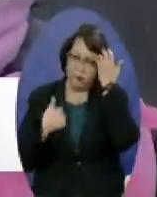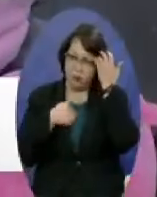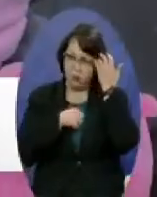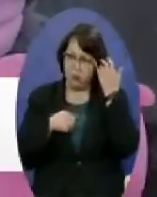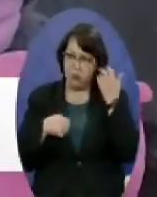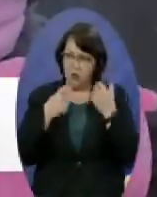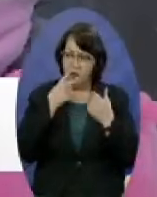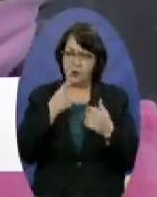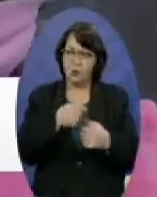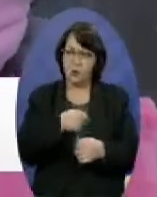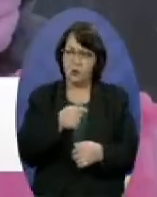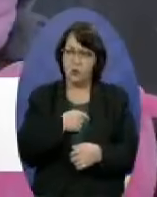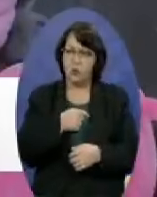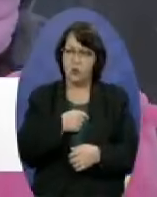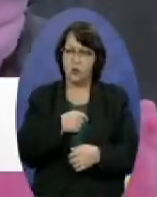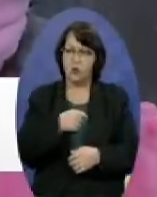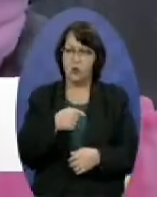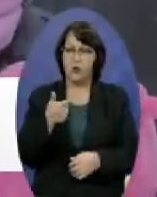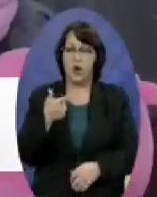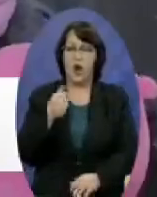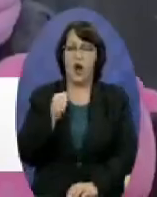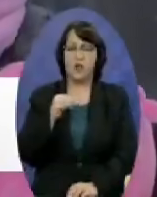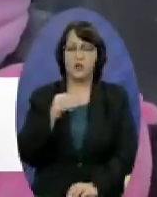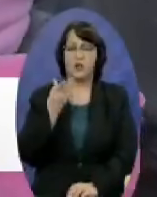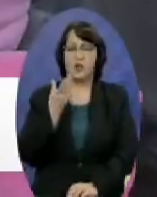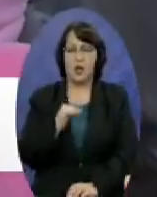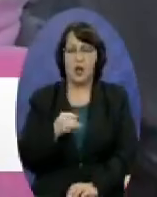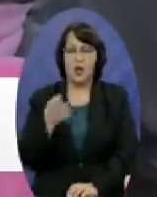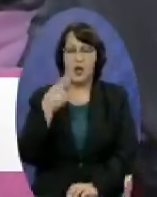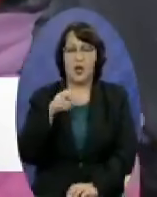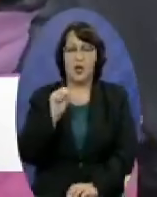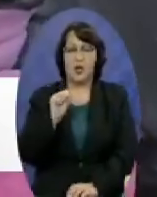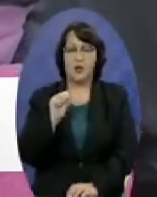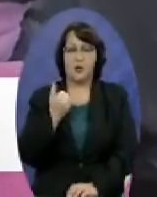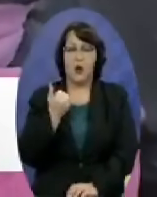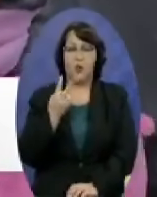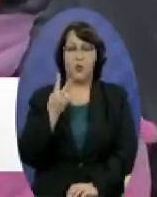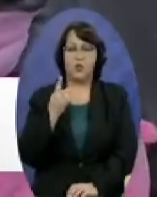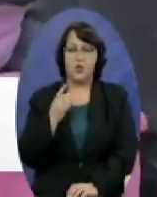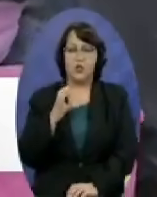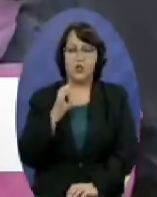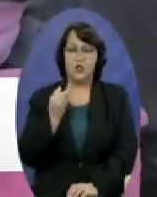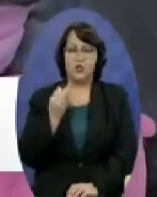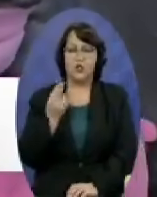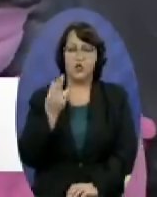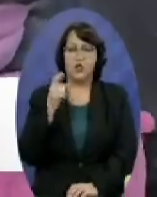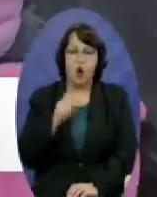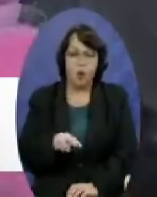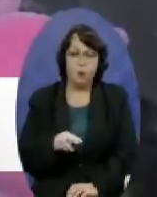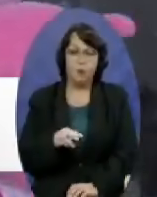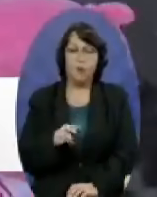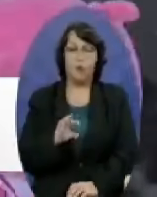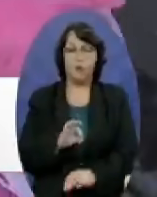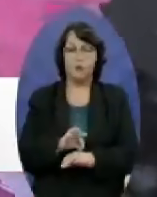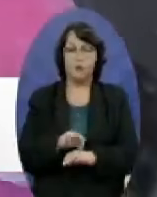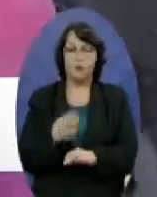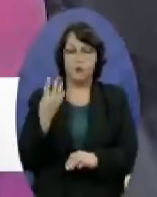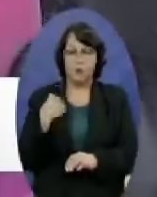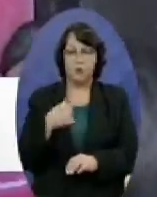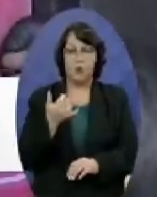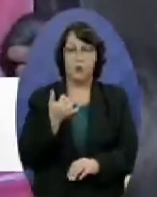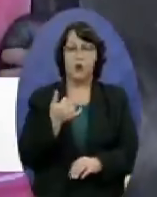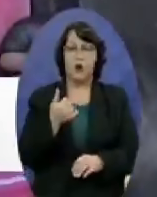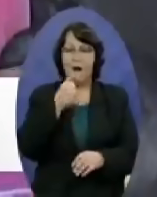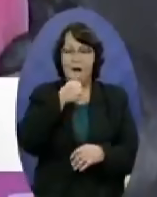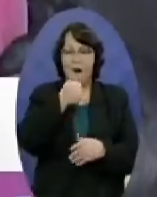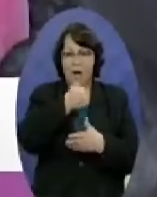зүрхний гажигтай, дээрээсээ даавны синдромтой хүүхэд байсан. Тэгээд одоо өөшийн хотод хамаарагдаад ингээд